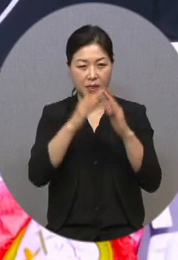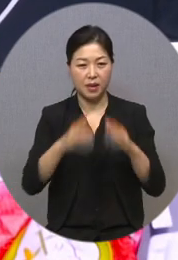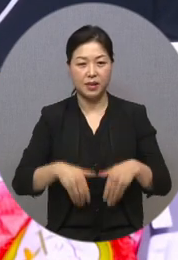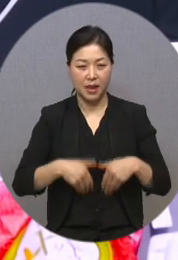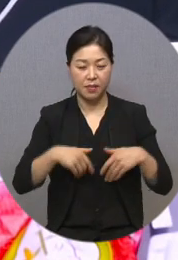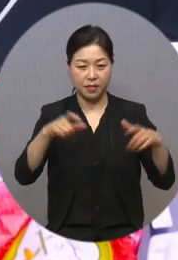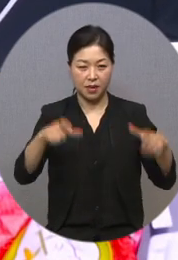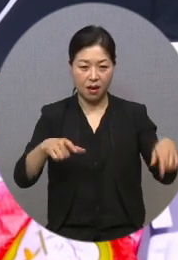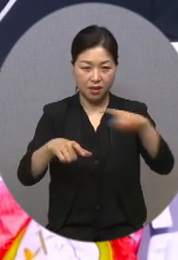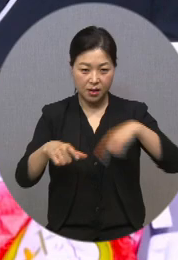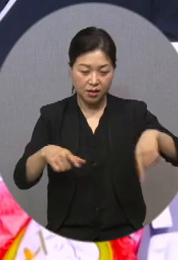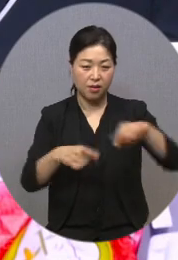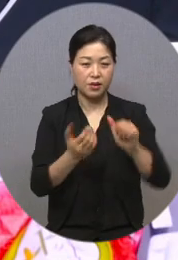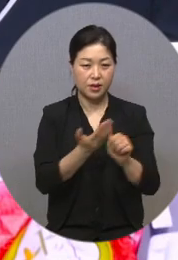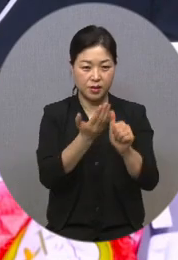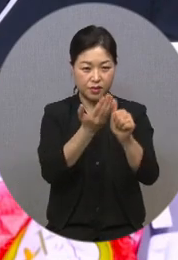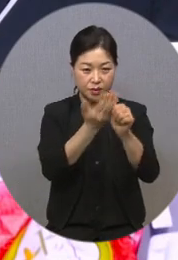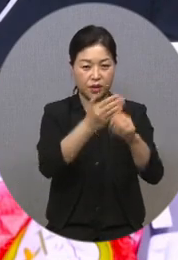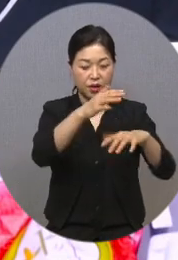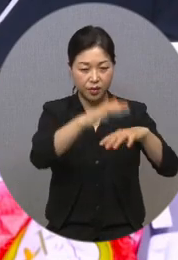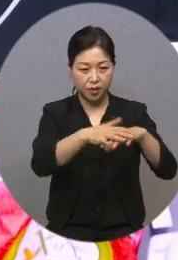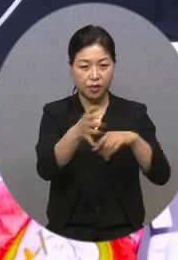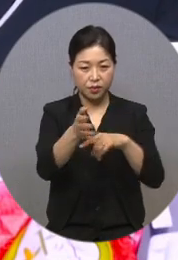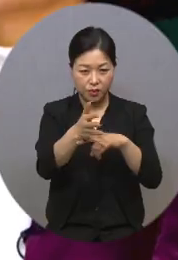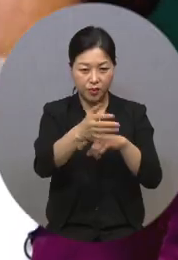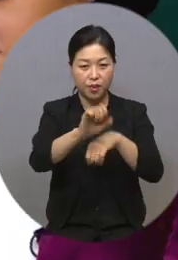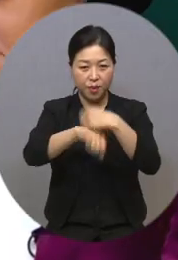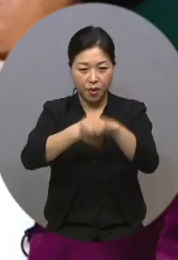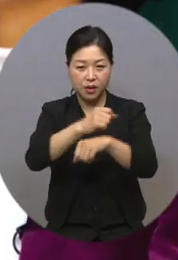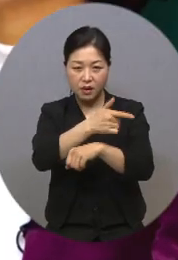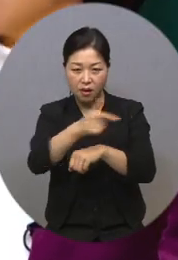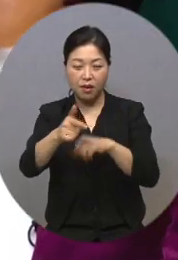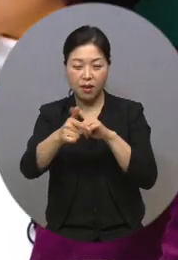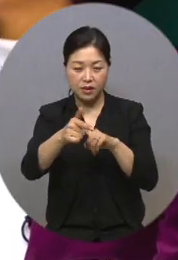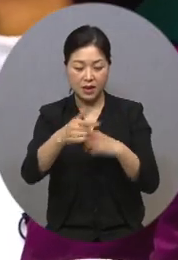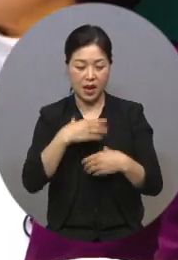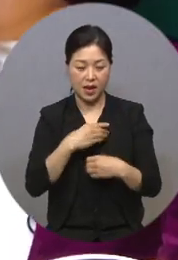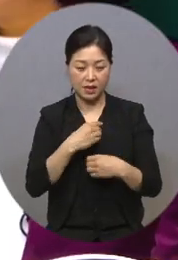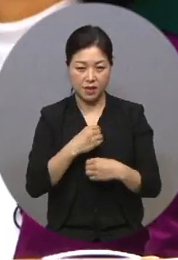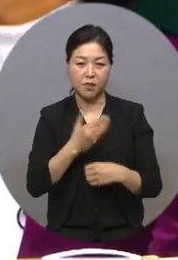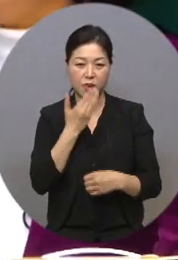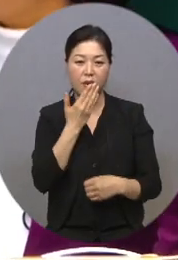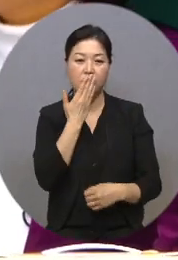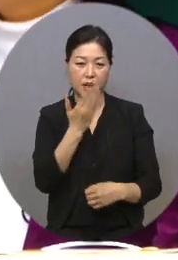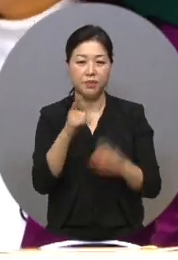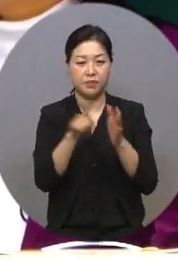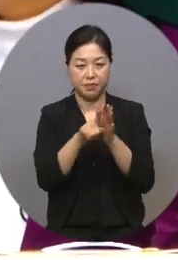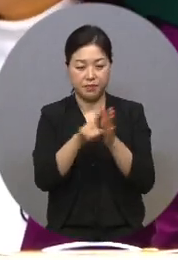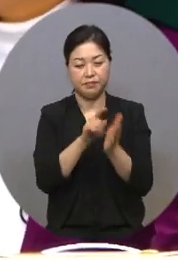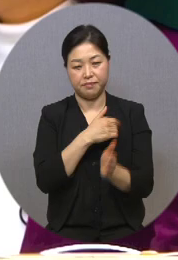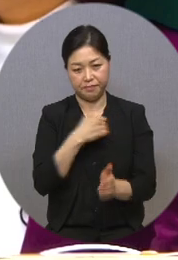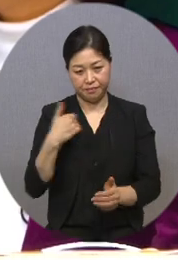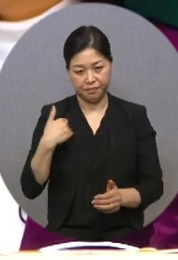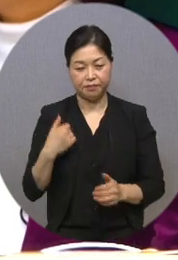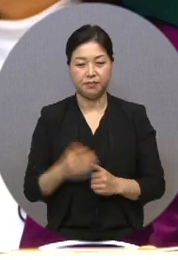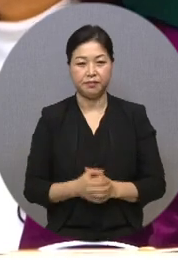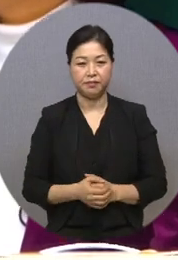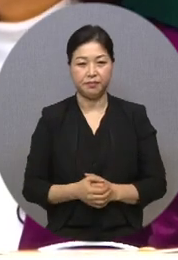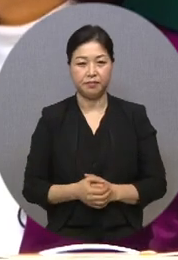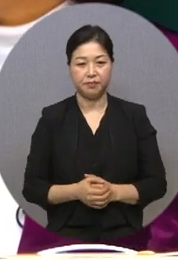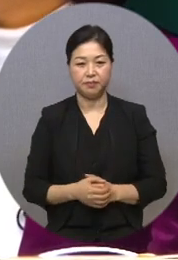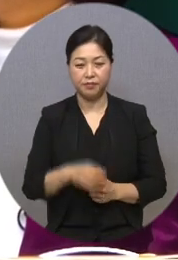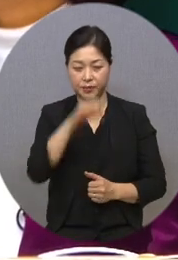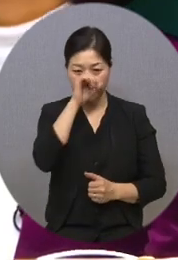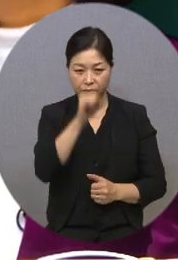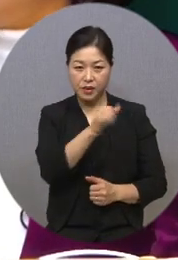특산물, 특산물은 저희들이 믿고 드실 수 있다. 안전하게 먹을 수 있다. 또 이걸 좋은